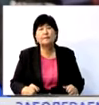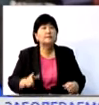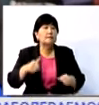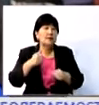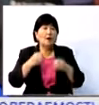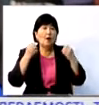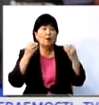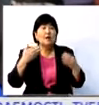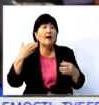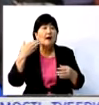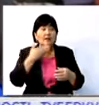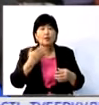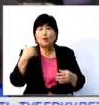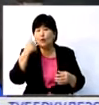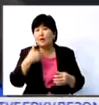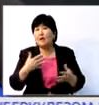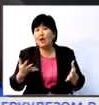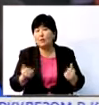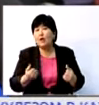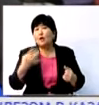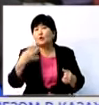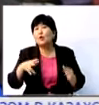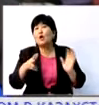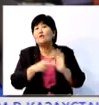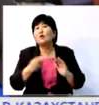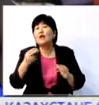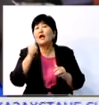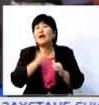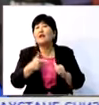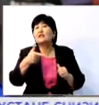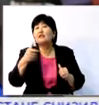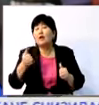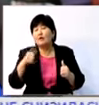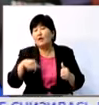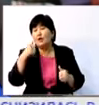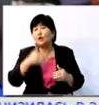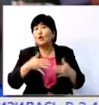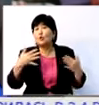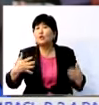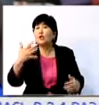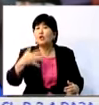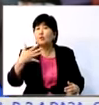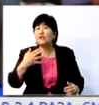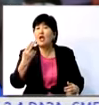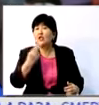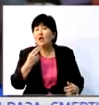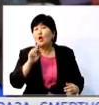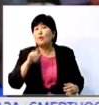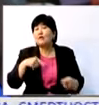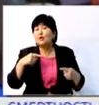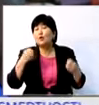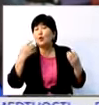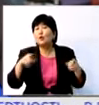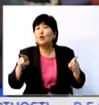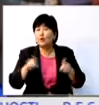Главная культура – рис. В прошлом году мы получили по 48 центнеров с каждого гектара. В этом году свыше 50 центнеров. По всем другим